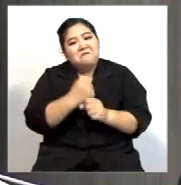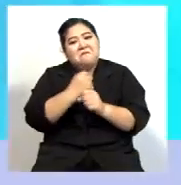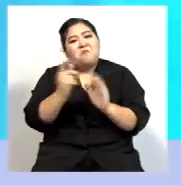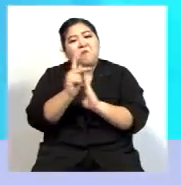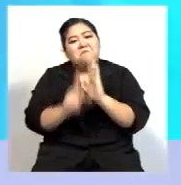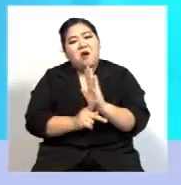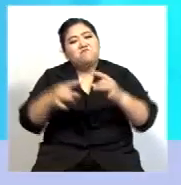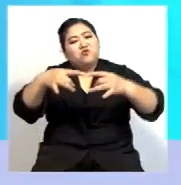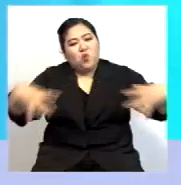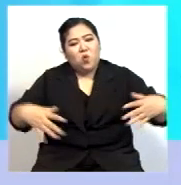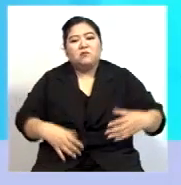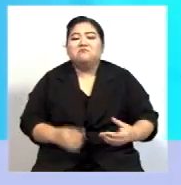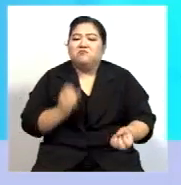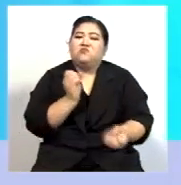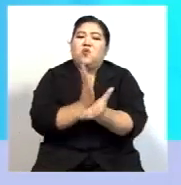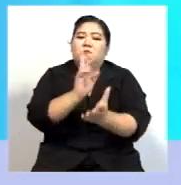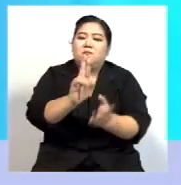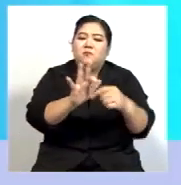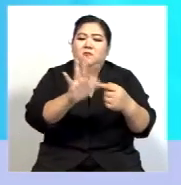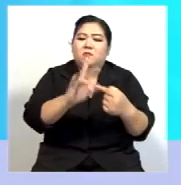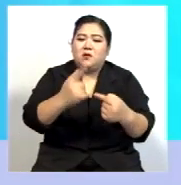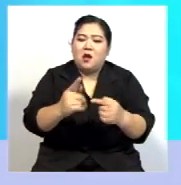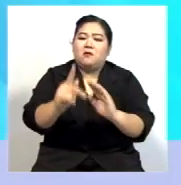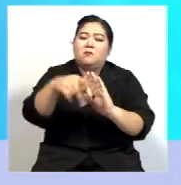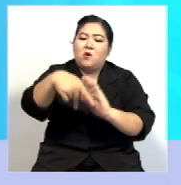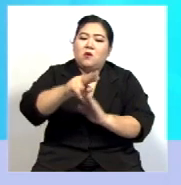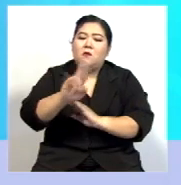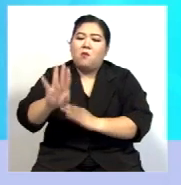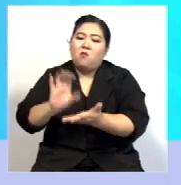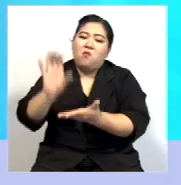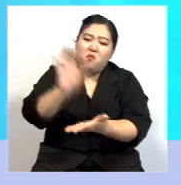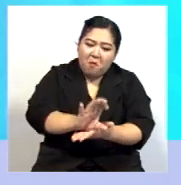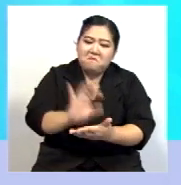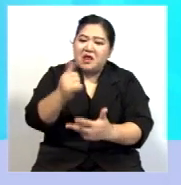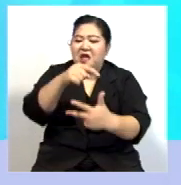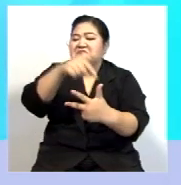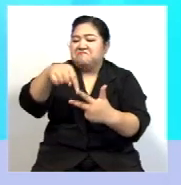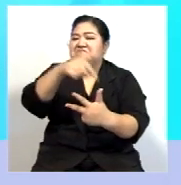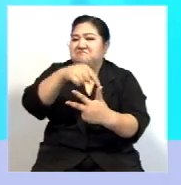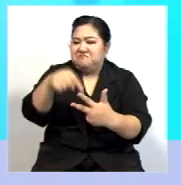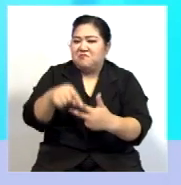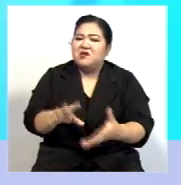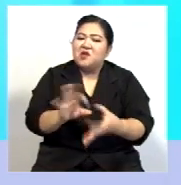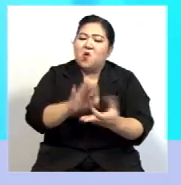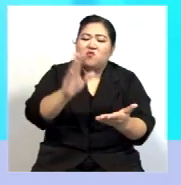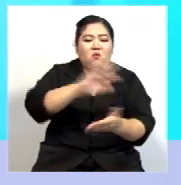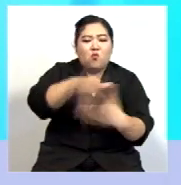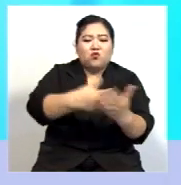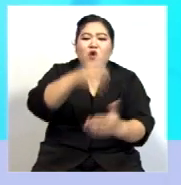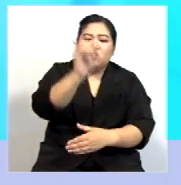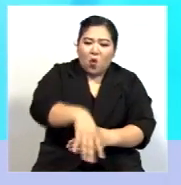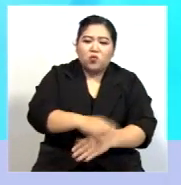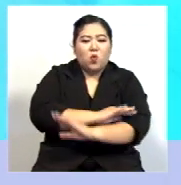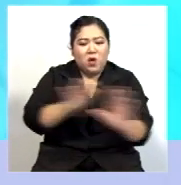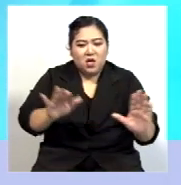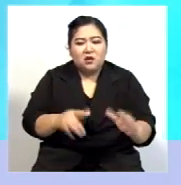ซึ่งอาจจะทำให้ร่างพรบ.งบประมาณตกไปทั้งฉบับหรือตกเป็นรายมาตราแต่สามารถนำกลับมาโหวต